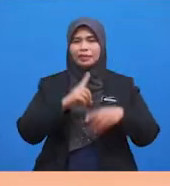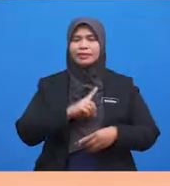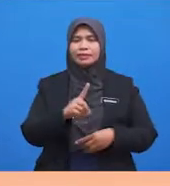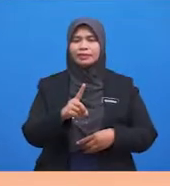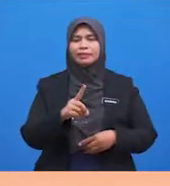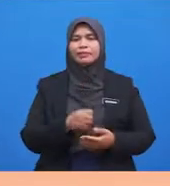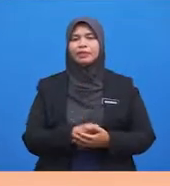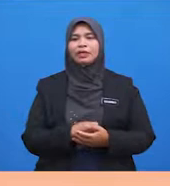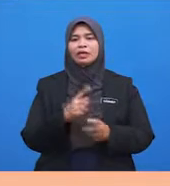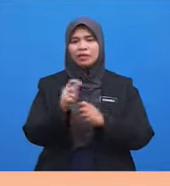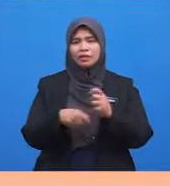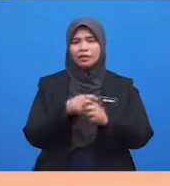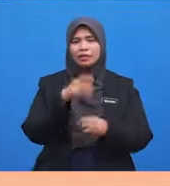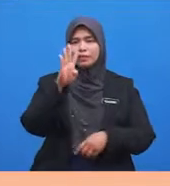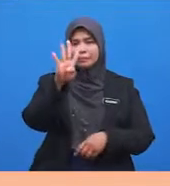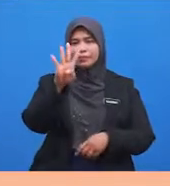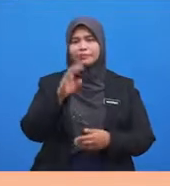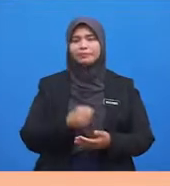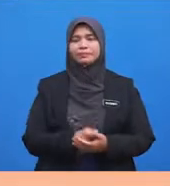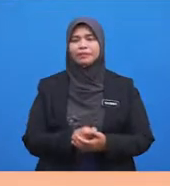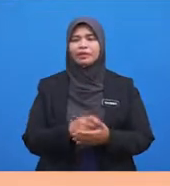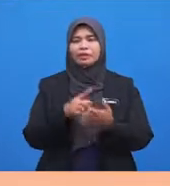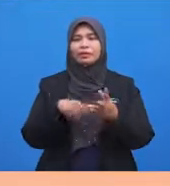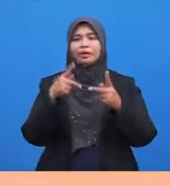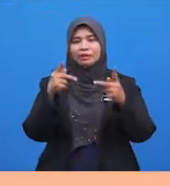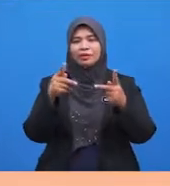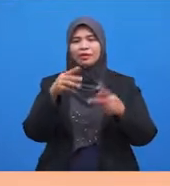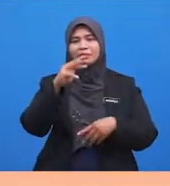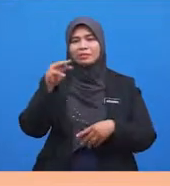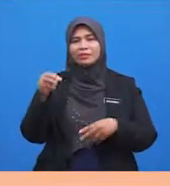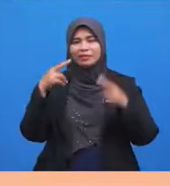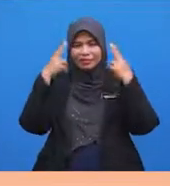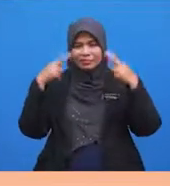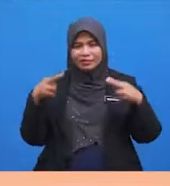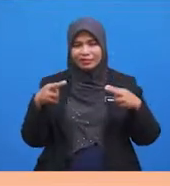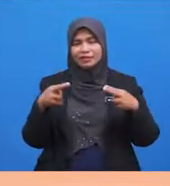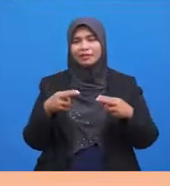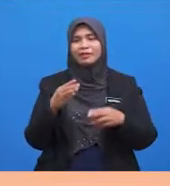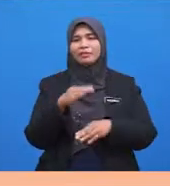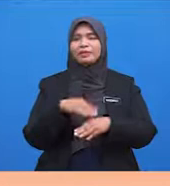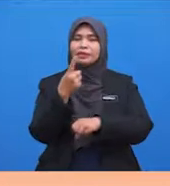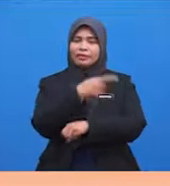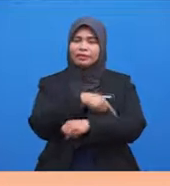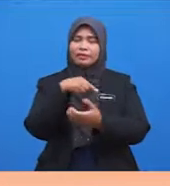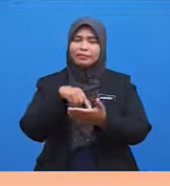pendidikan Islam tahun 4. Apa khabar murid-murid ustazah pada hari